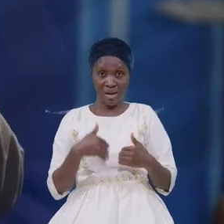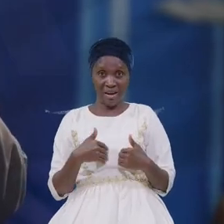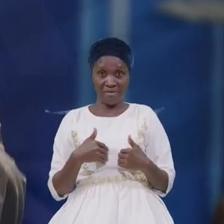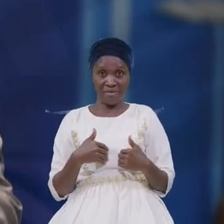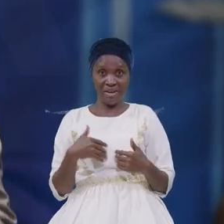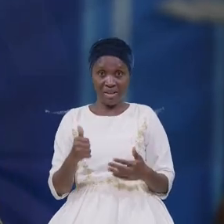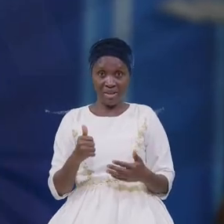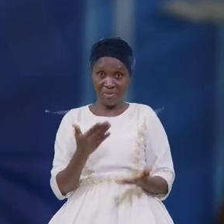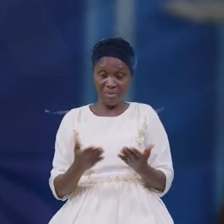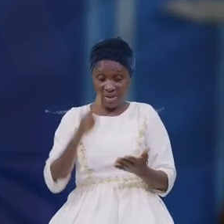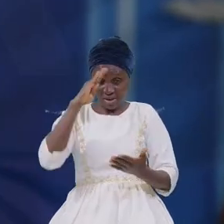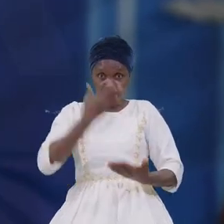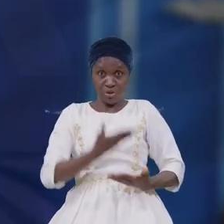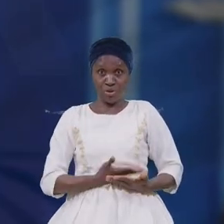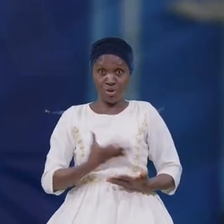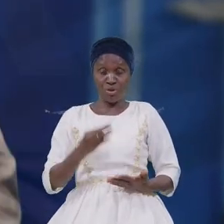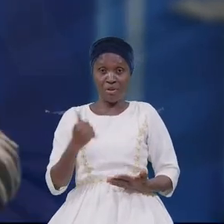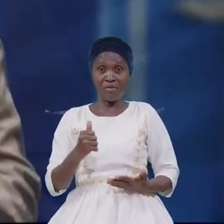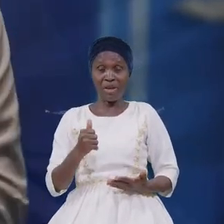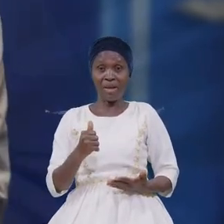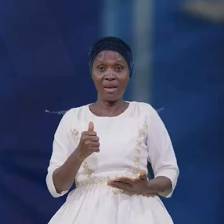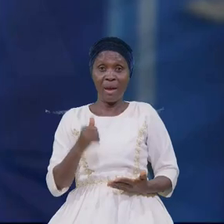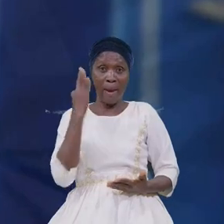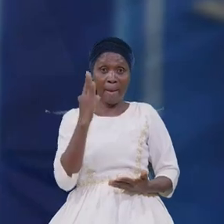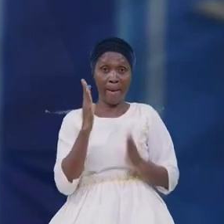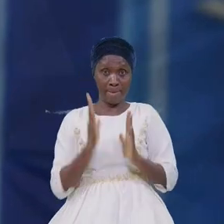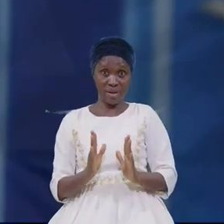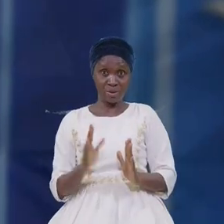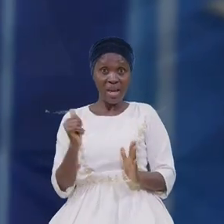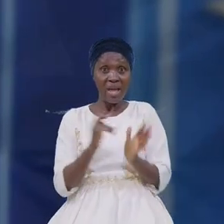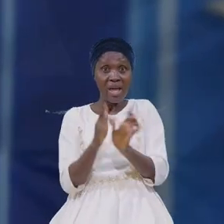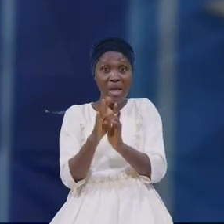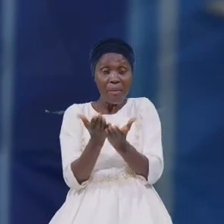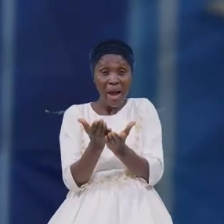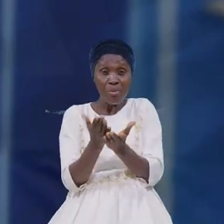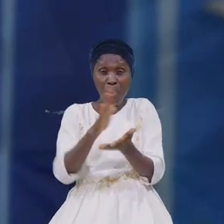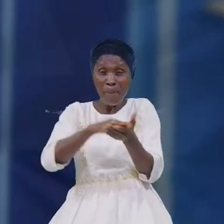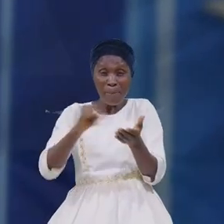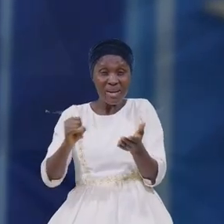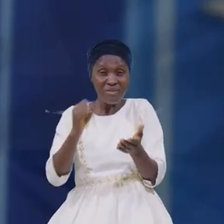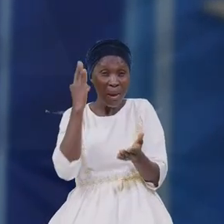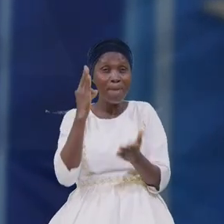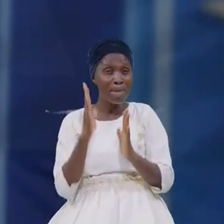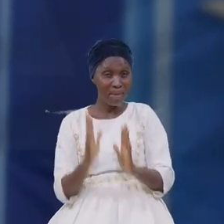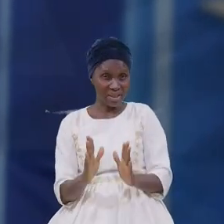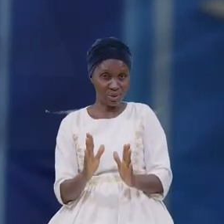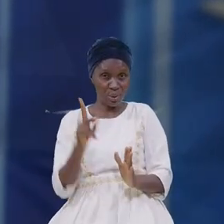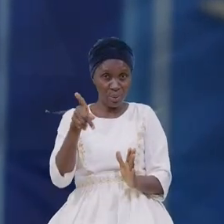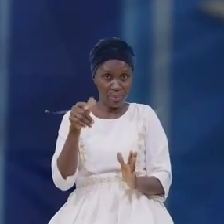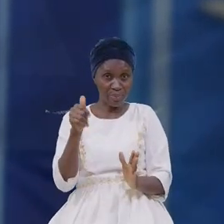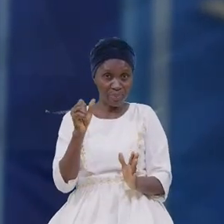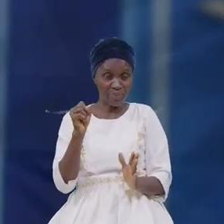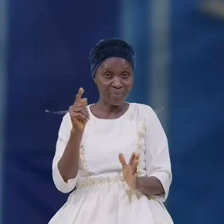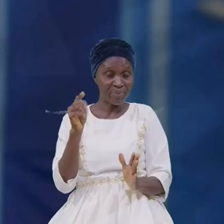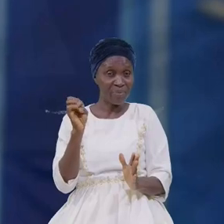le fils d'un pasteur d'une église biblique. Et ils sont protégés, lisent la Bible.